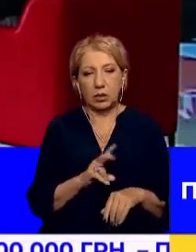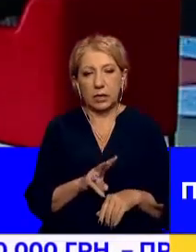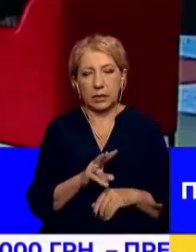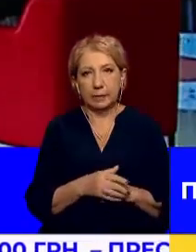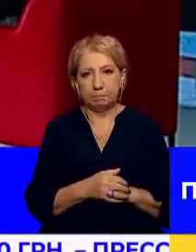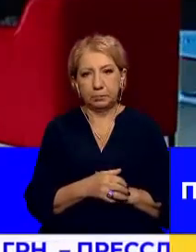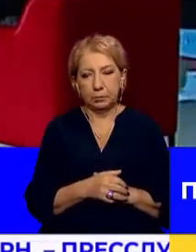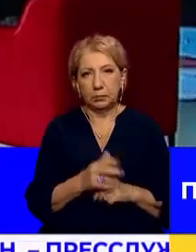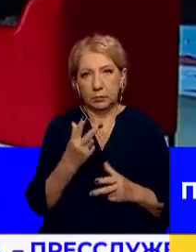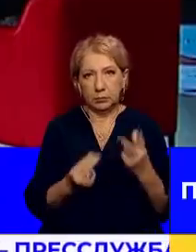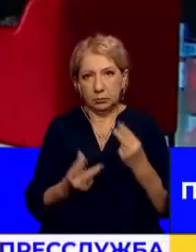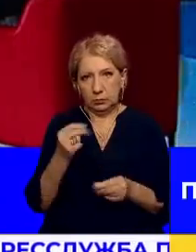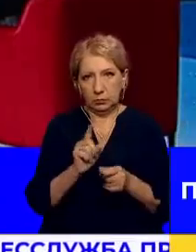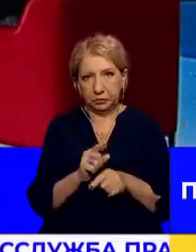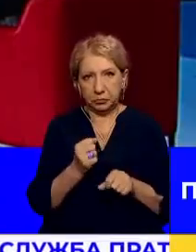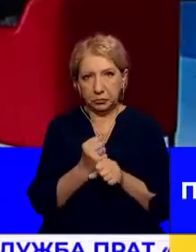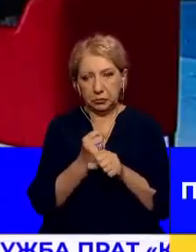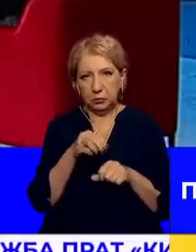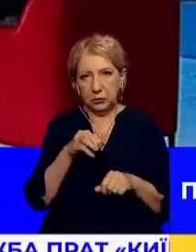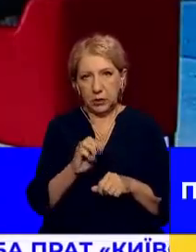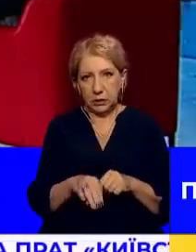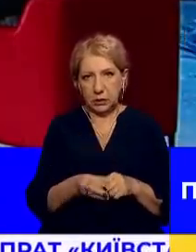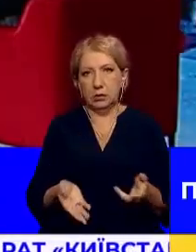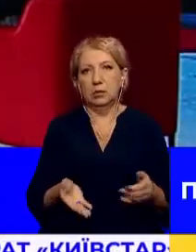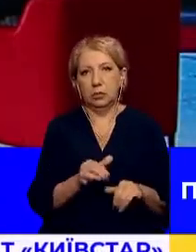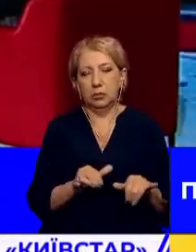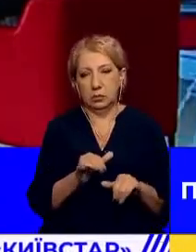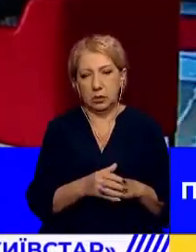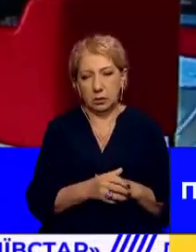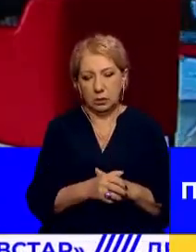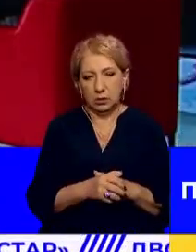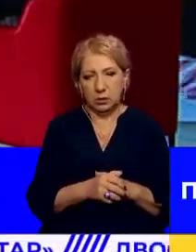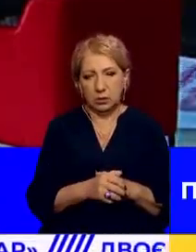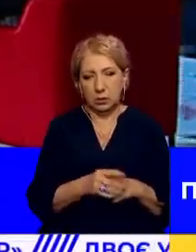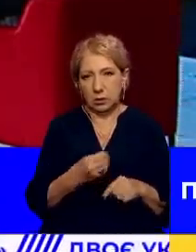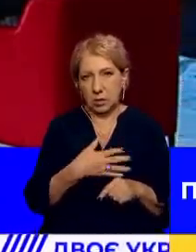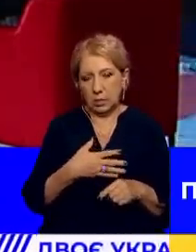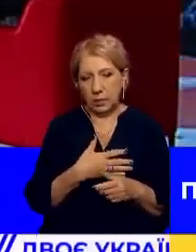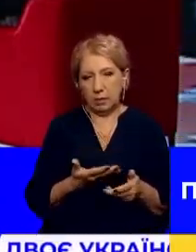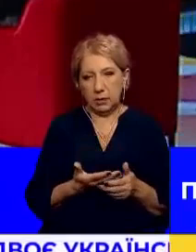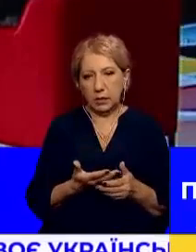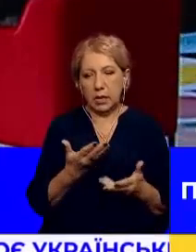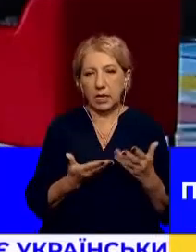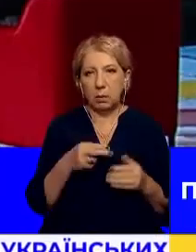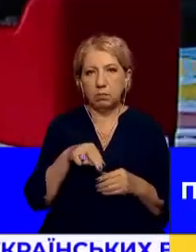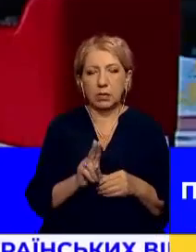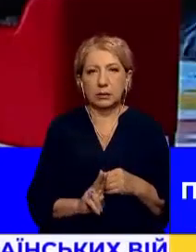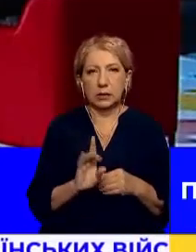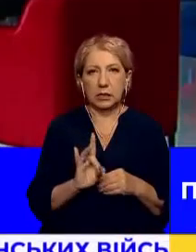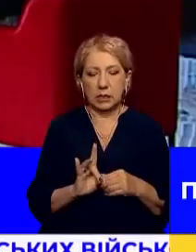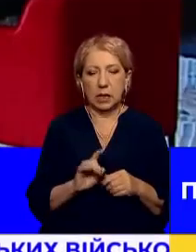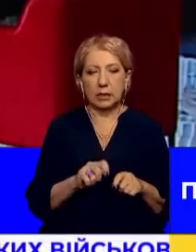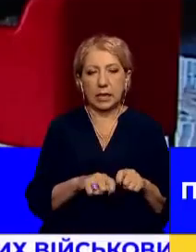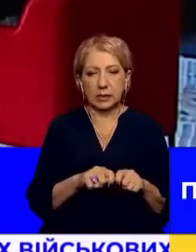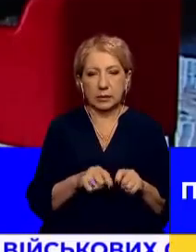72 години. Тобто, розумієте, тут же в чому ну, така неприємність. Якщо ПЦР-тест,